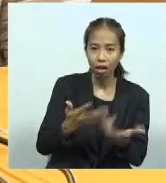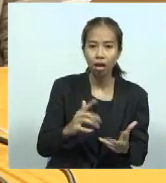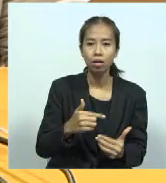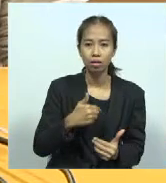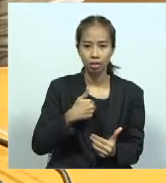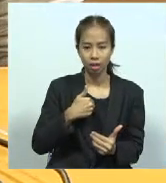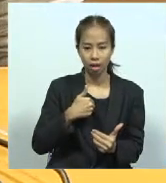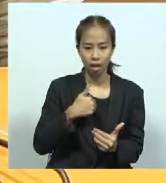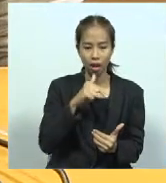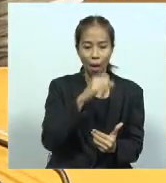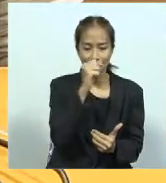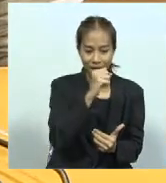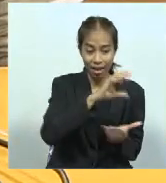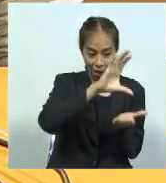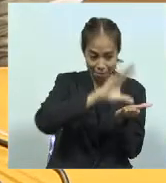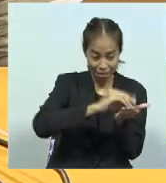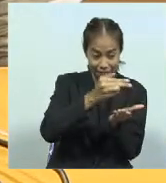เปิดข้างหูตาล